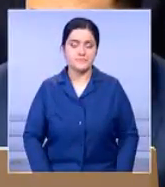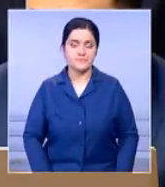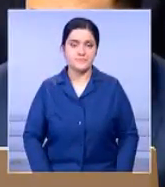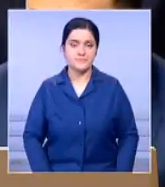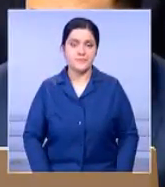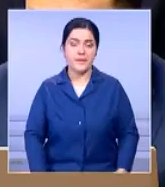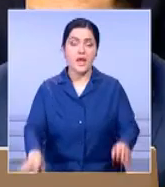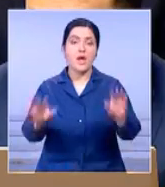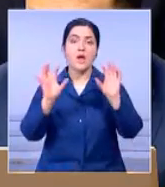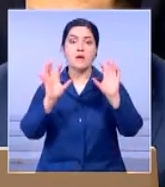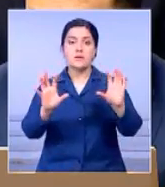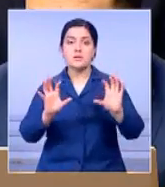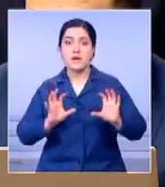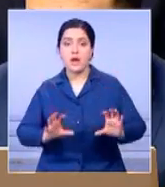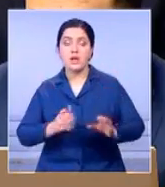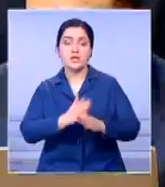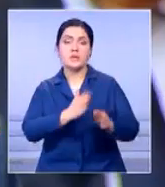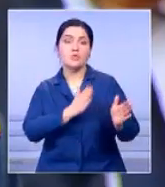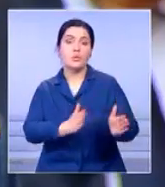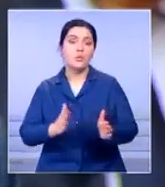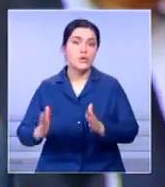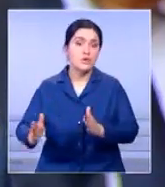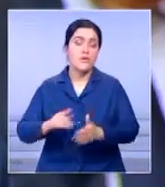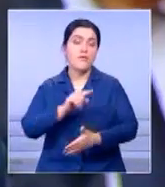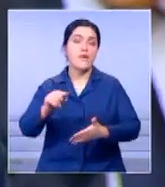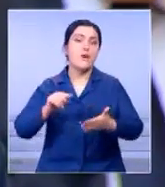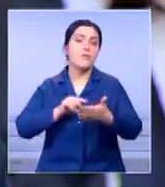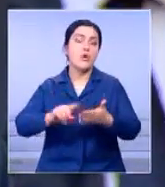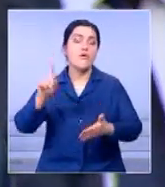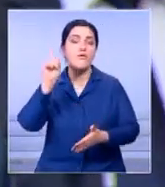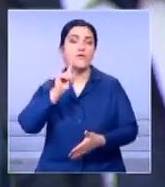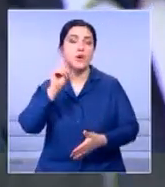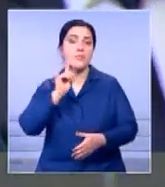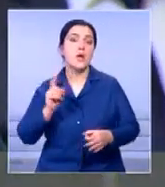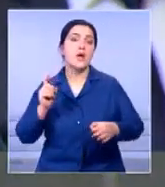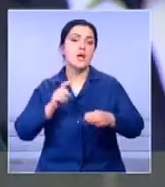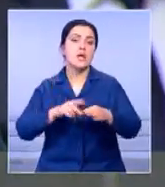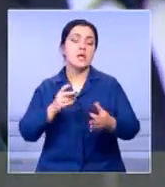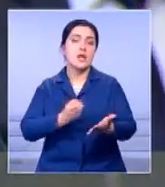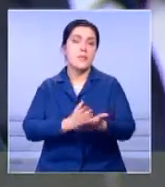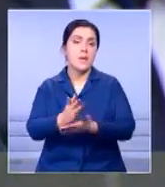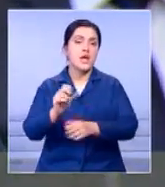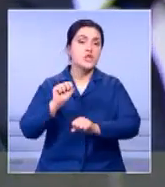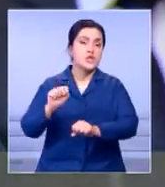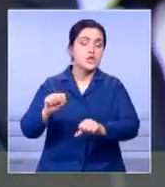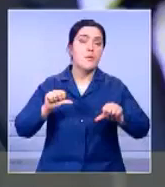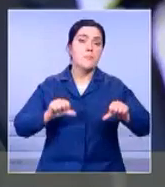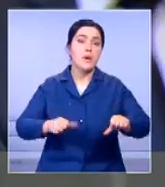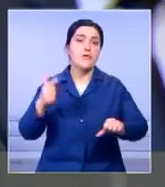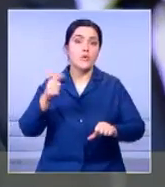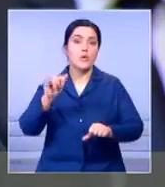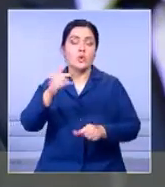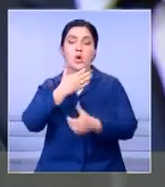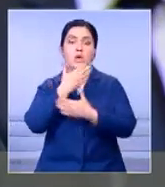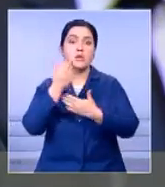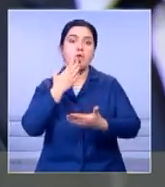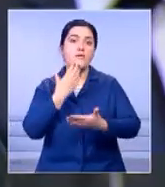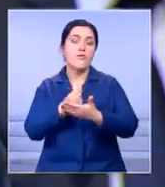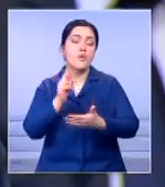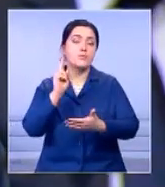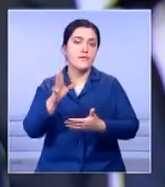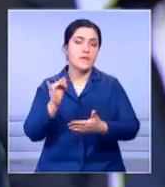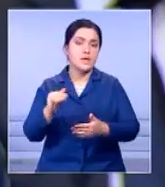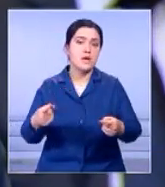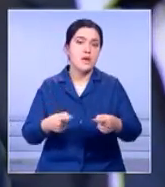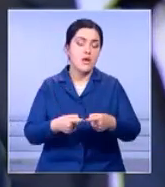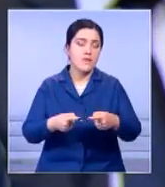Одновременно в законодательном порядке урегулированы вопросы временной регистрации, направленные на защиту прав граждан, не имеющих собственного жилья и вынужденных